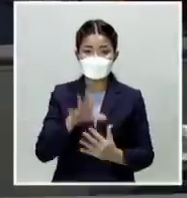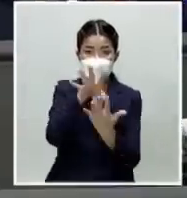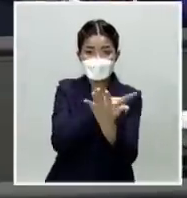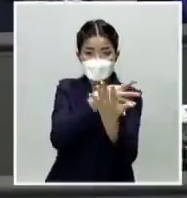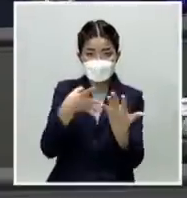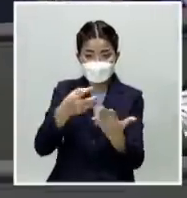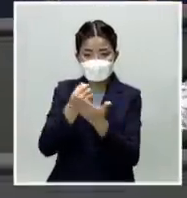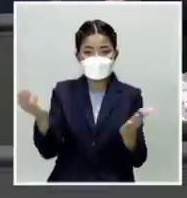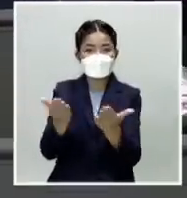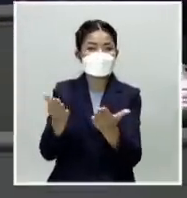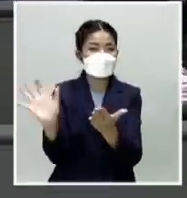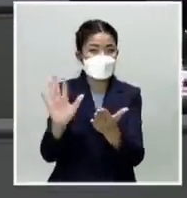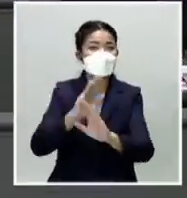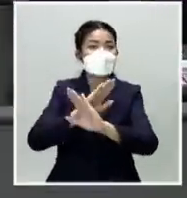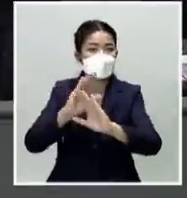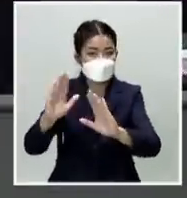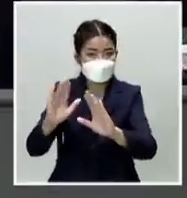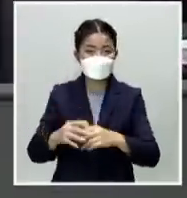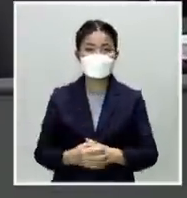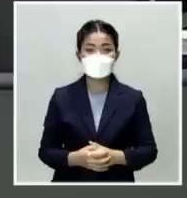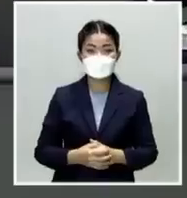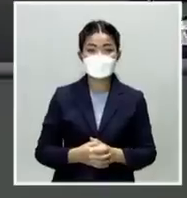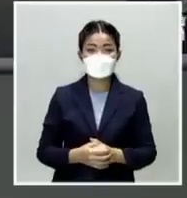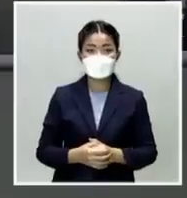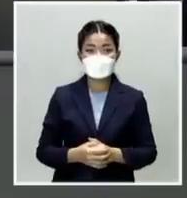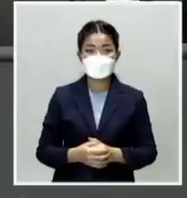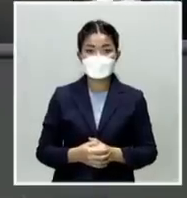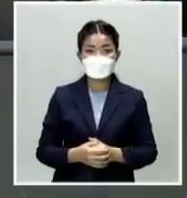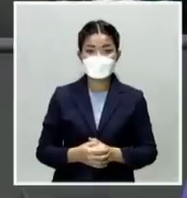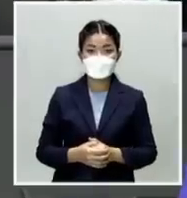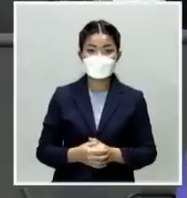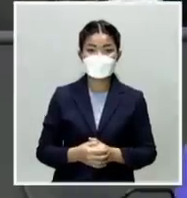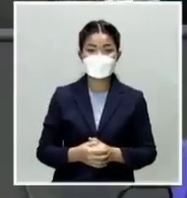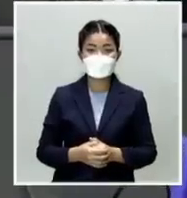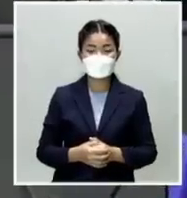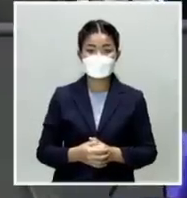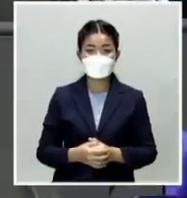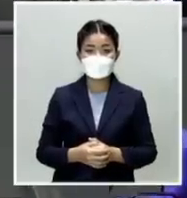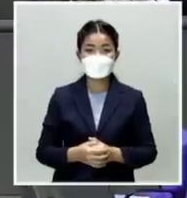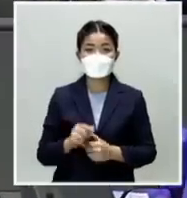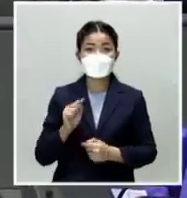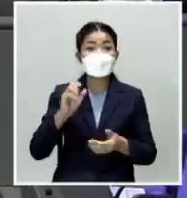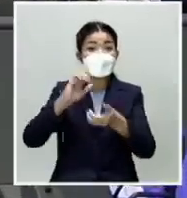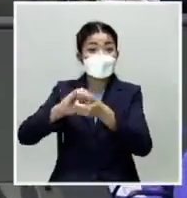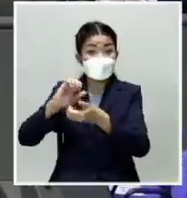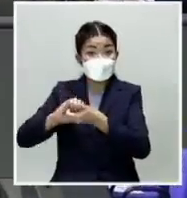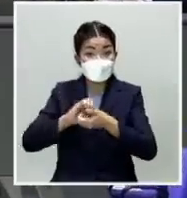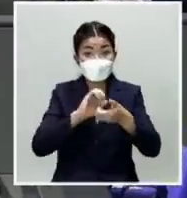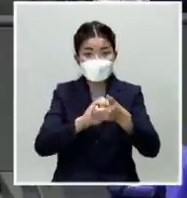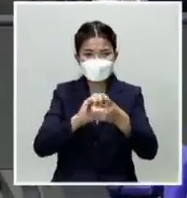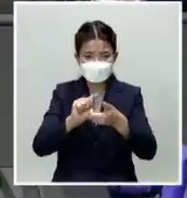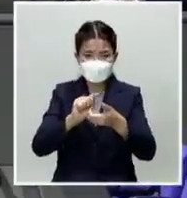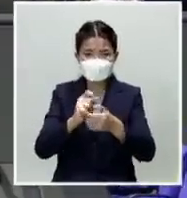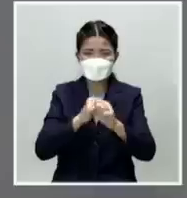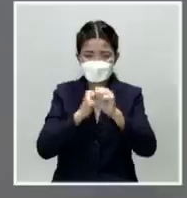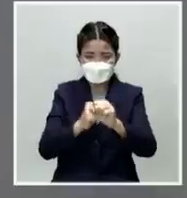การคว่ำบาตรโครงการดังกล่าวแอนนาเลนาแบร์บ็อกแถลงต่อรัฐสภาว่าพันธมิตรตะวันตกกำลังดำเนินการคว่ำบาตร